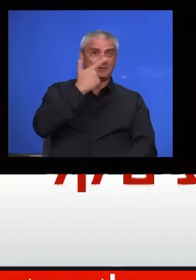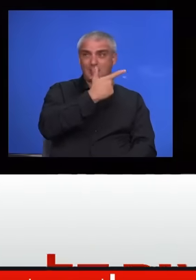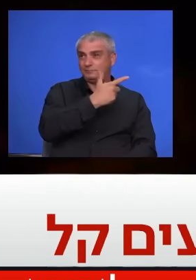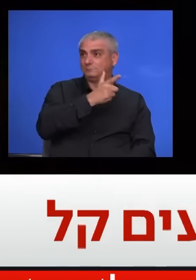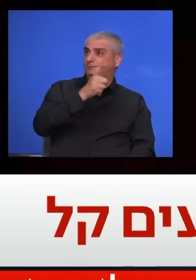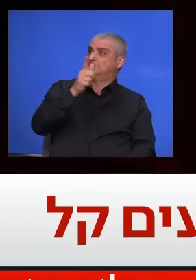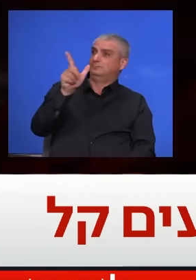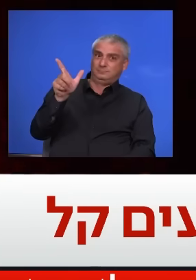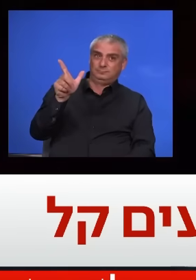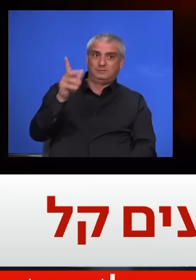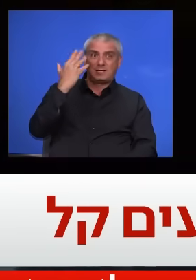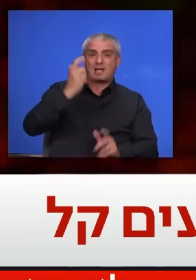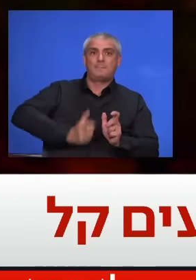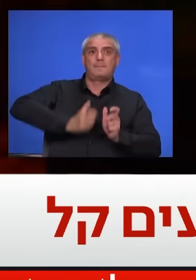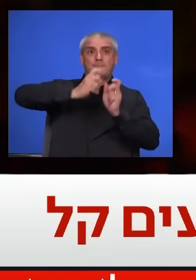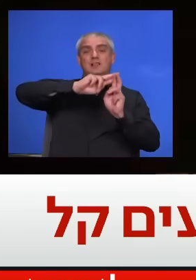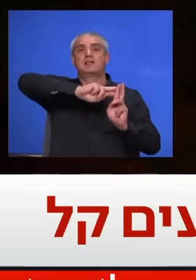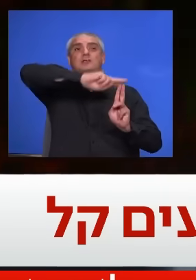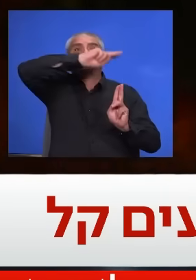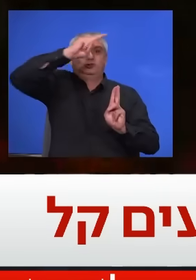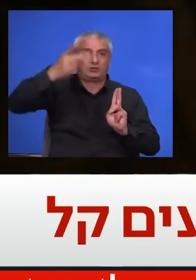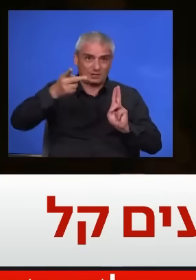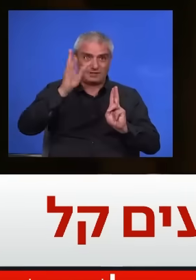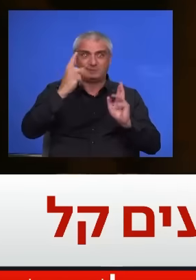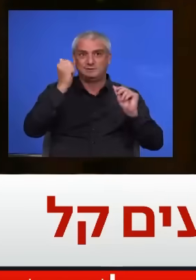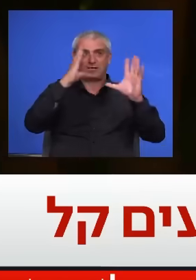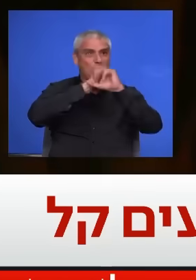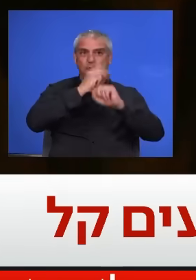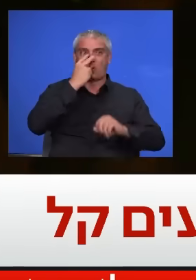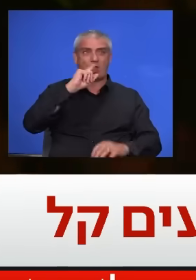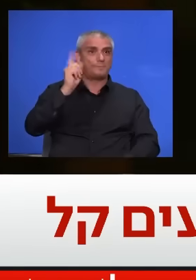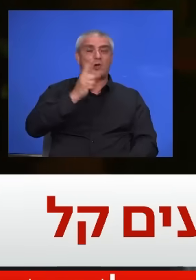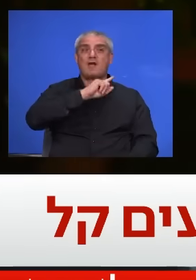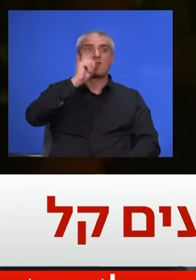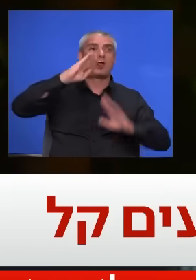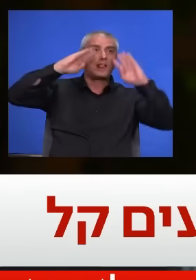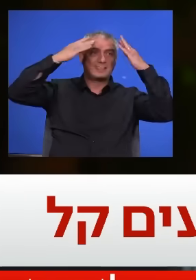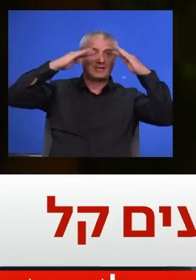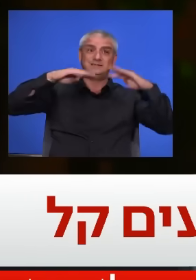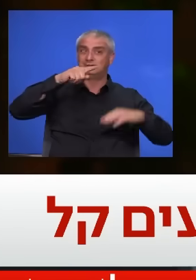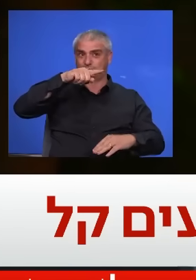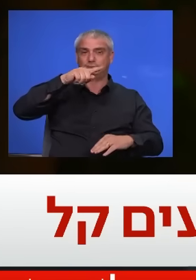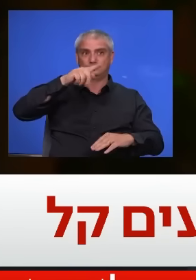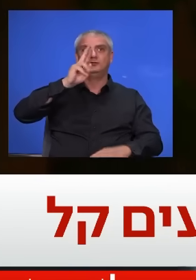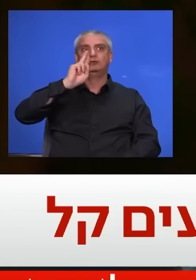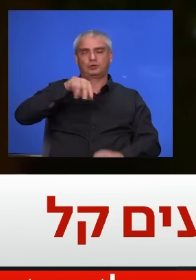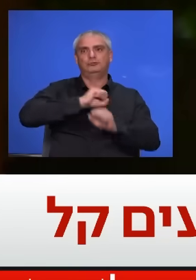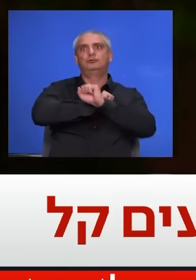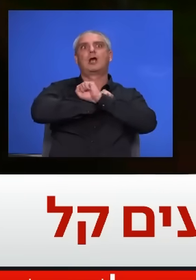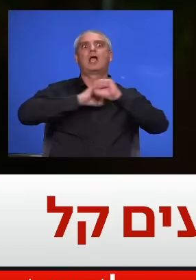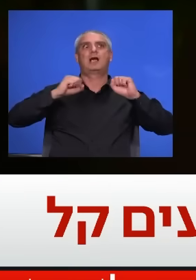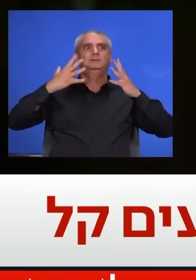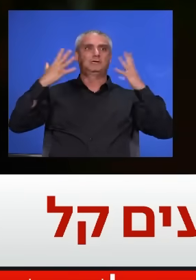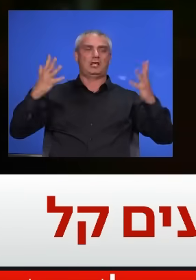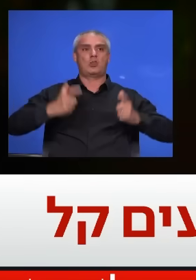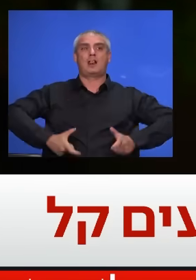היא הייתה בבניין הזה, הסמוך, יש קצת חושך, לא רואים הכל, אבל כל התריסים פה גם כאן, יש הרס רב לבניין שנמצא